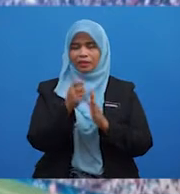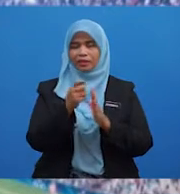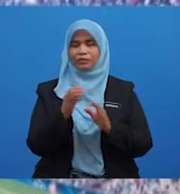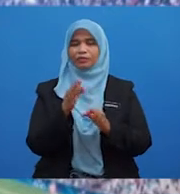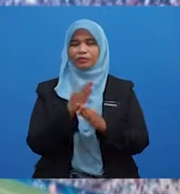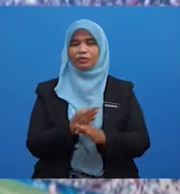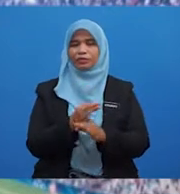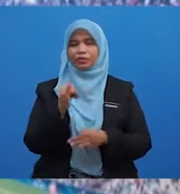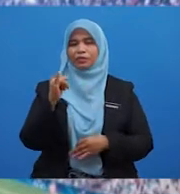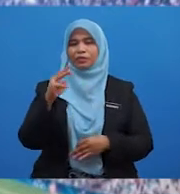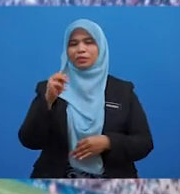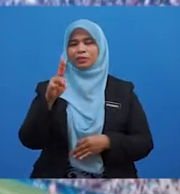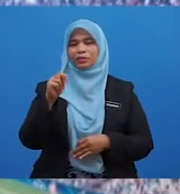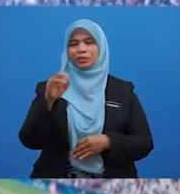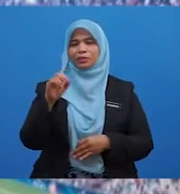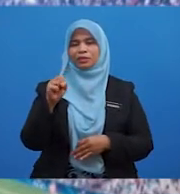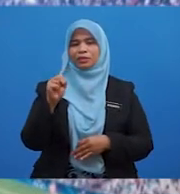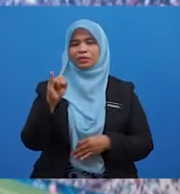sistem imunisasi tubuh.